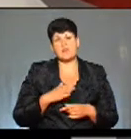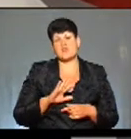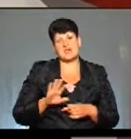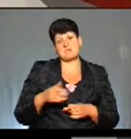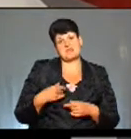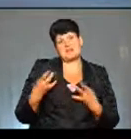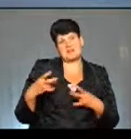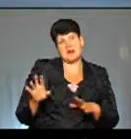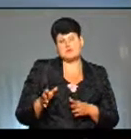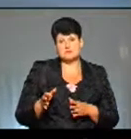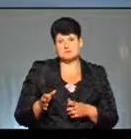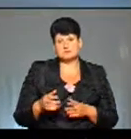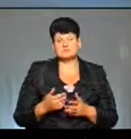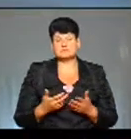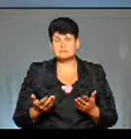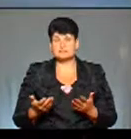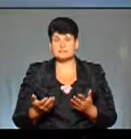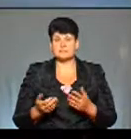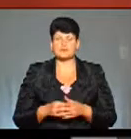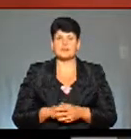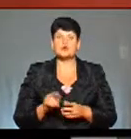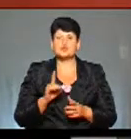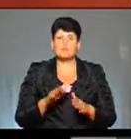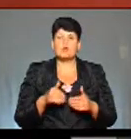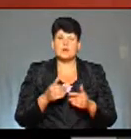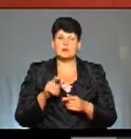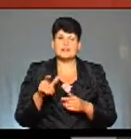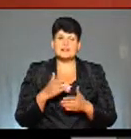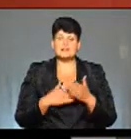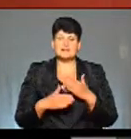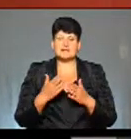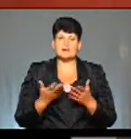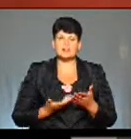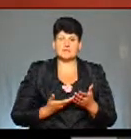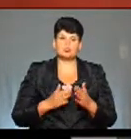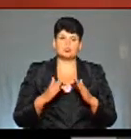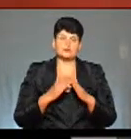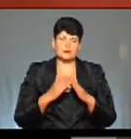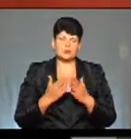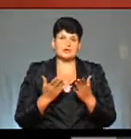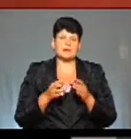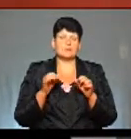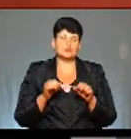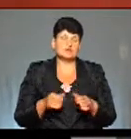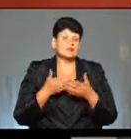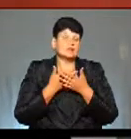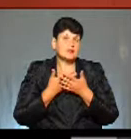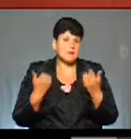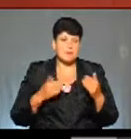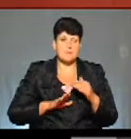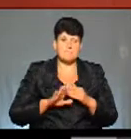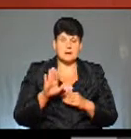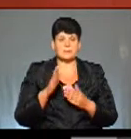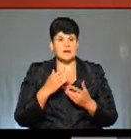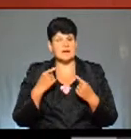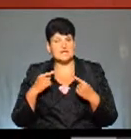не треба, ну мабуть. Що порадите людині з інвалідністю, яка проживає в будинку, де, можливо, немає пандуса або є інші